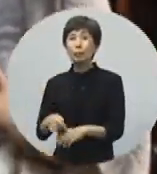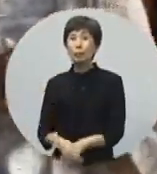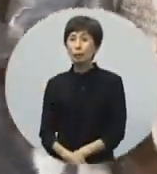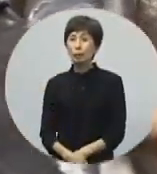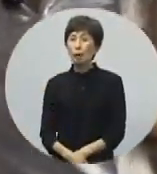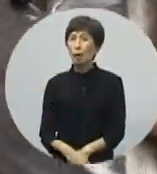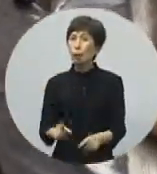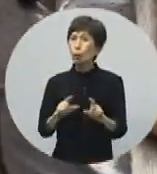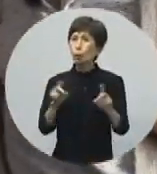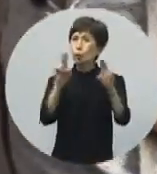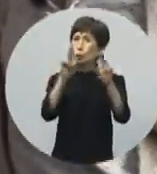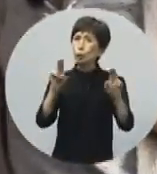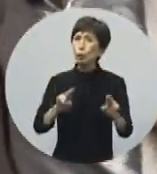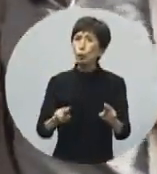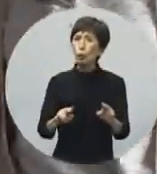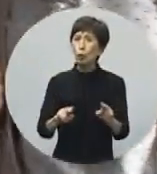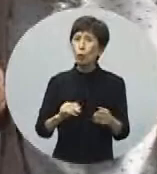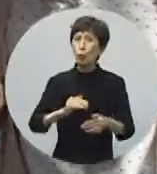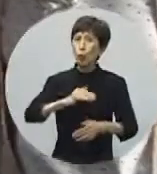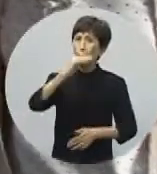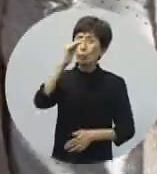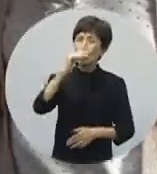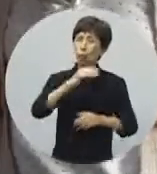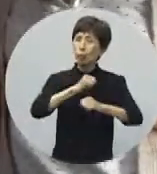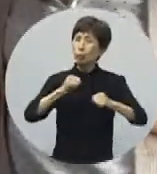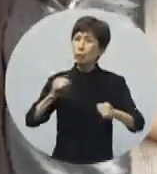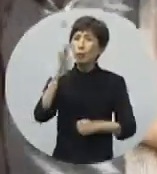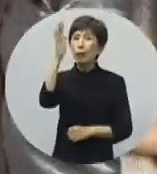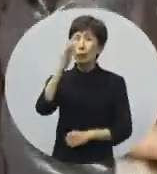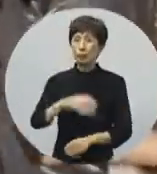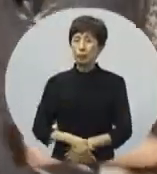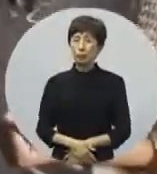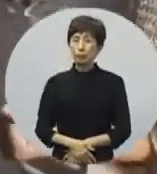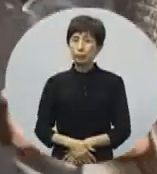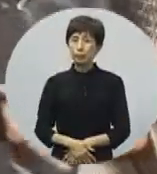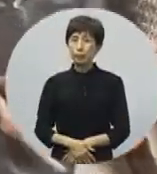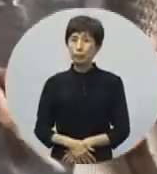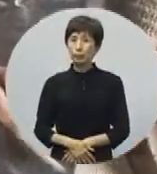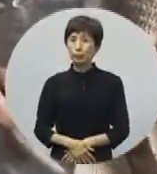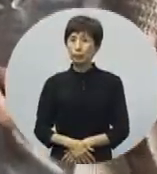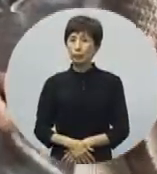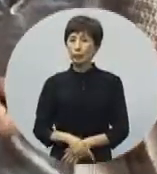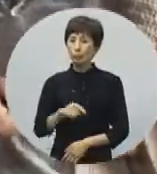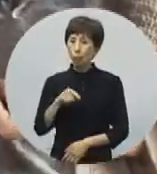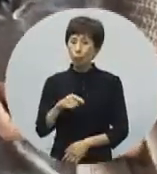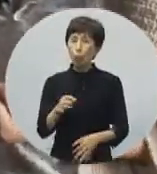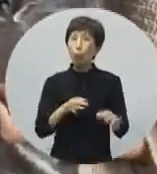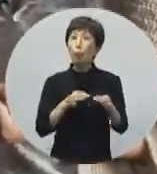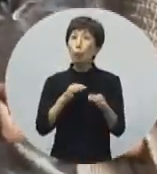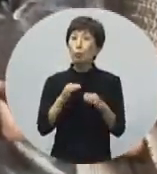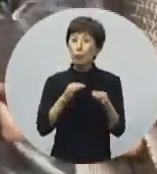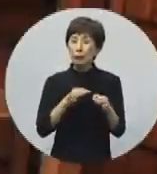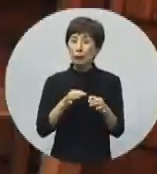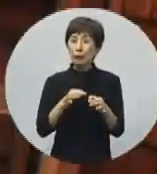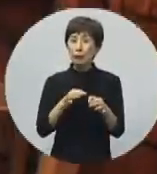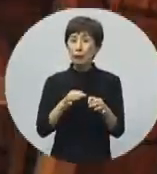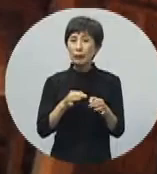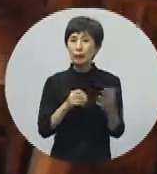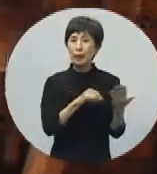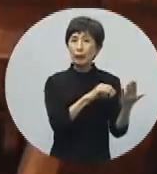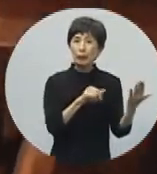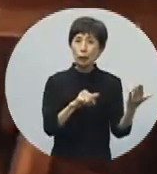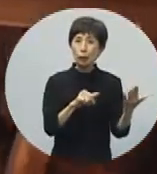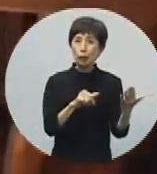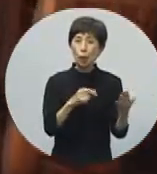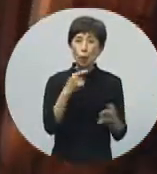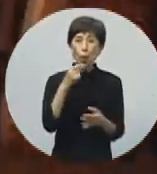用途で使うのにこんなに大きい蔵は作らないんですよ。でも先ほど言ったような肥料も、はい、あのお米も麦もすごく傘を取る